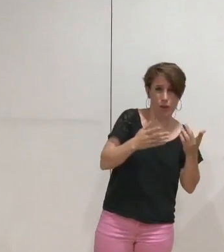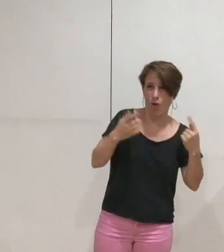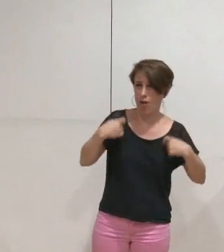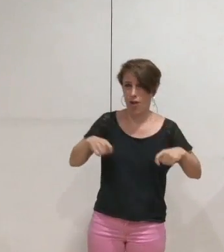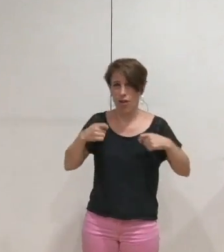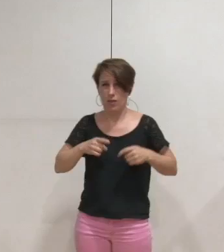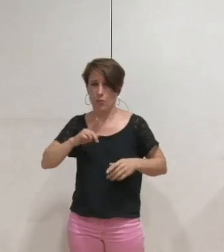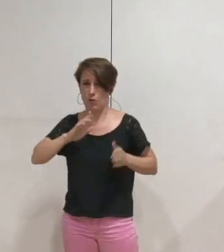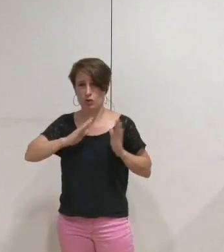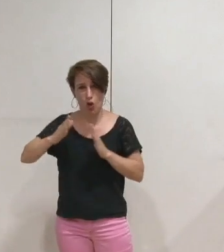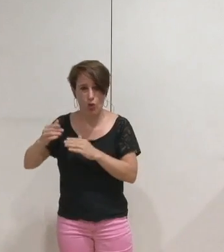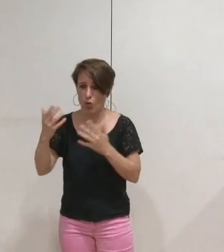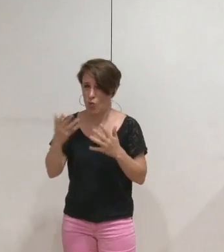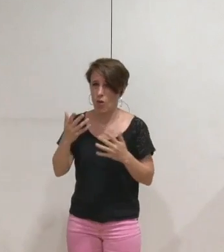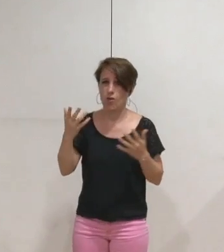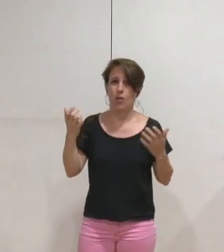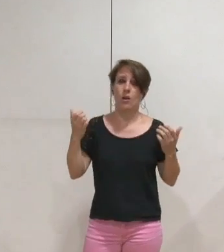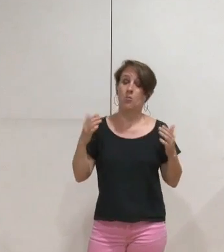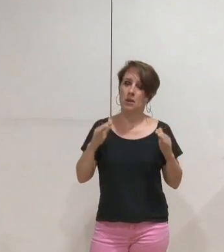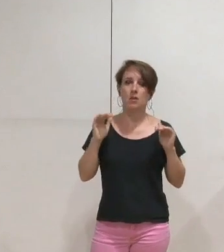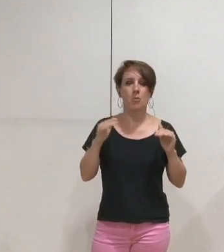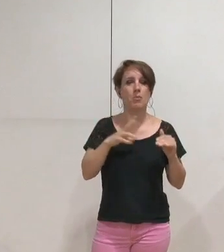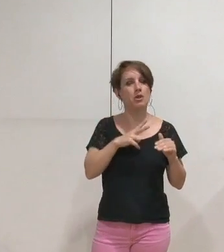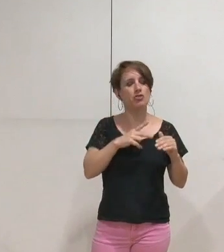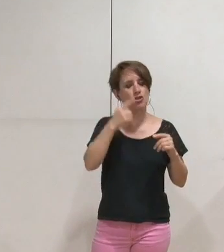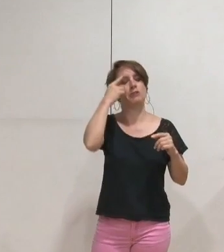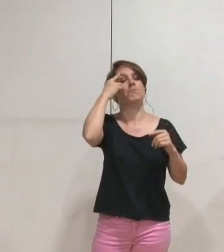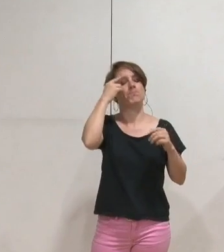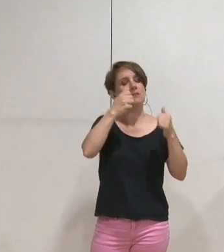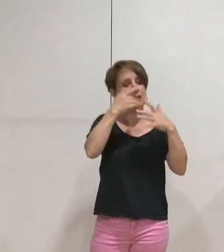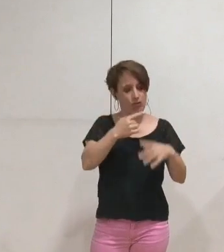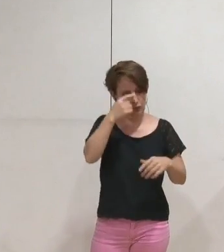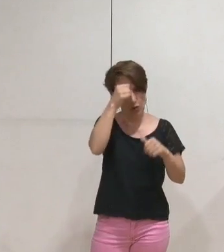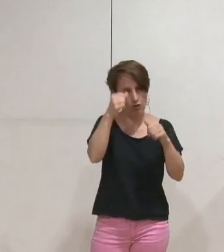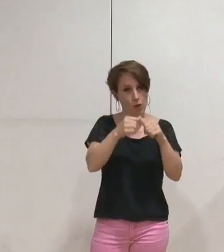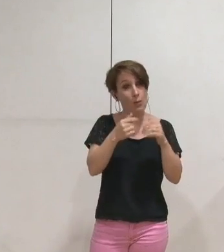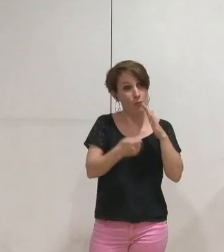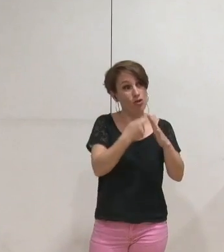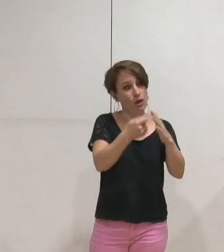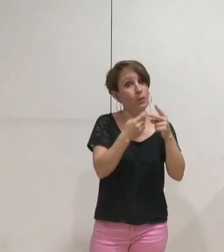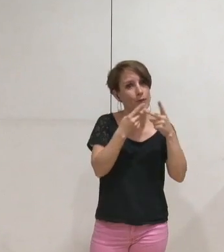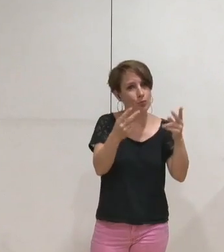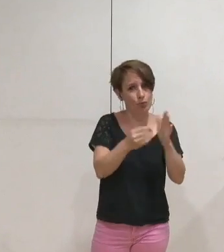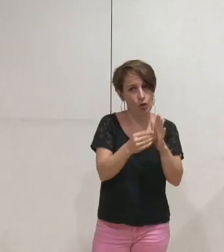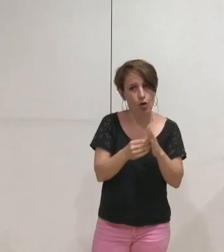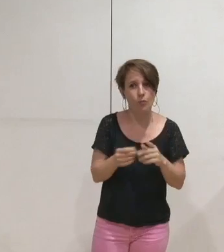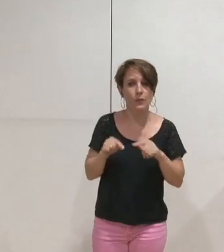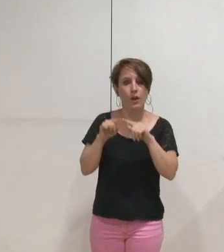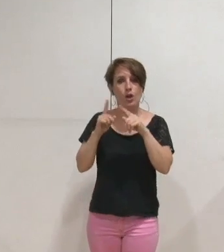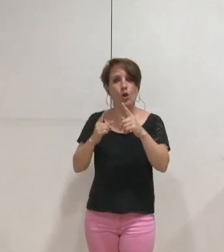d'ordre cela dit j'ai quand même en tête quelques chiffres que je vais quand même essayer de vous rappeler encore une fois lors du compte administratif